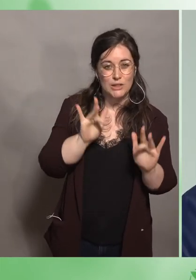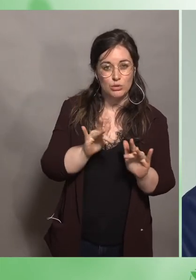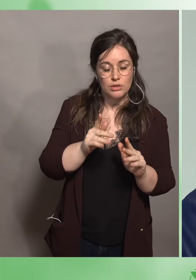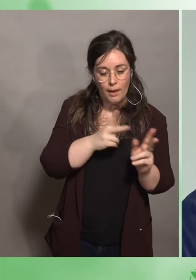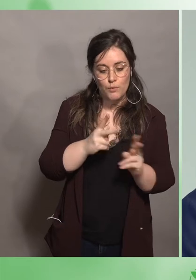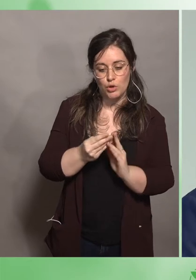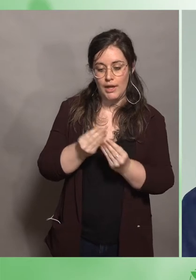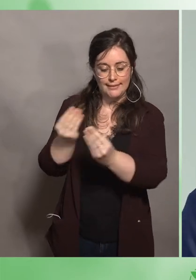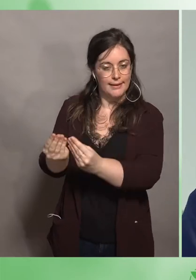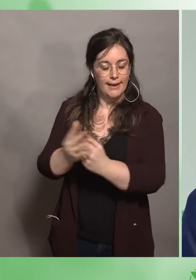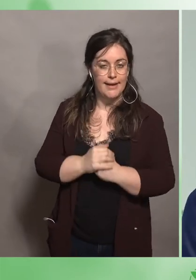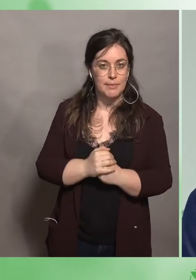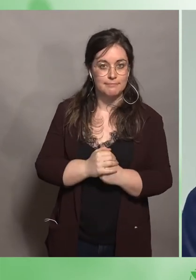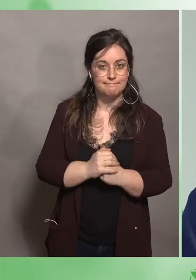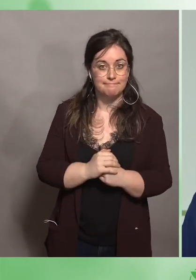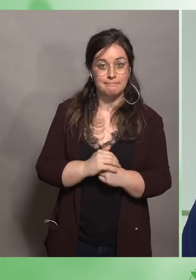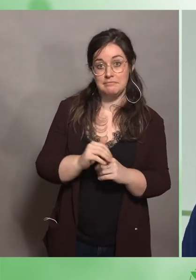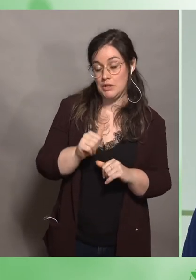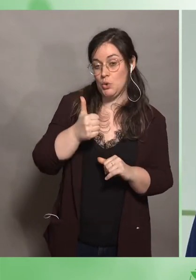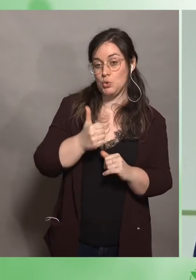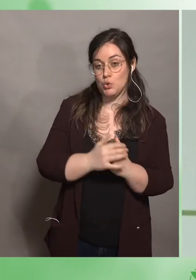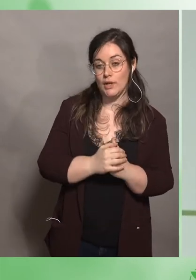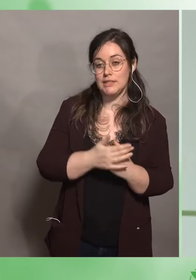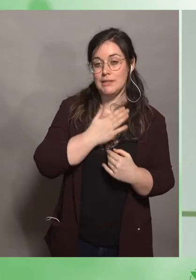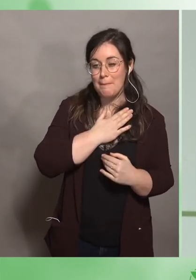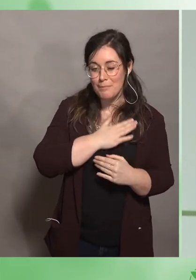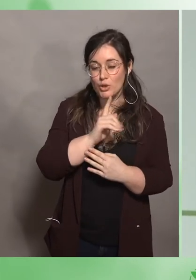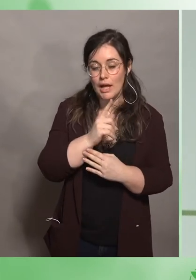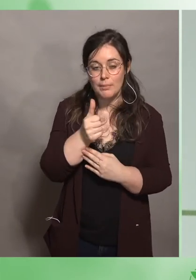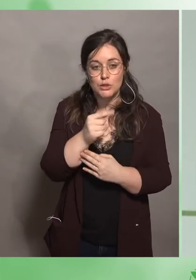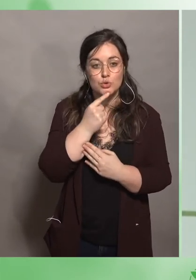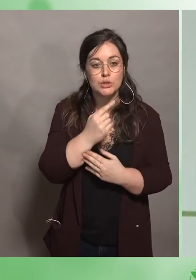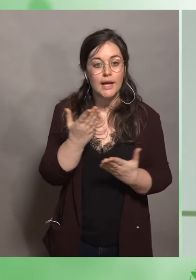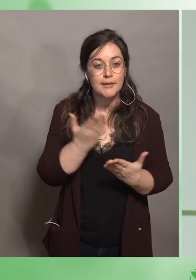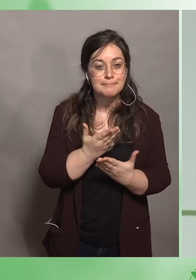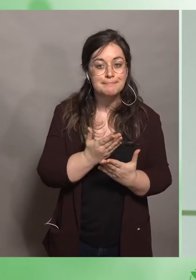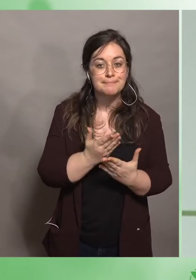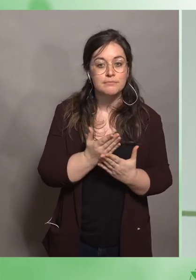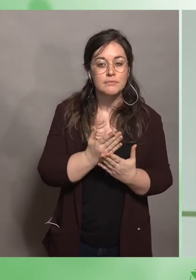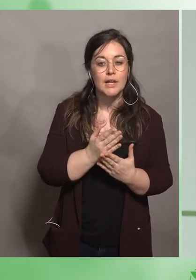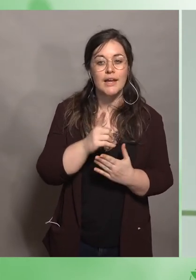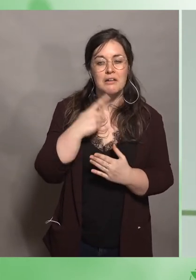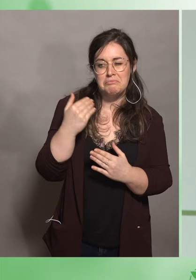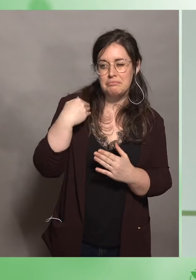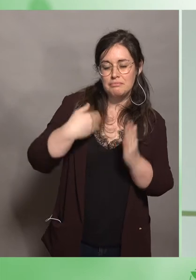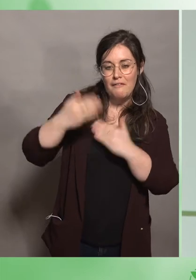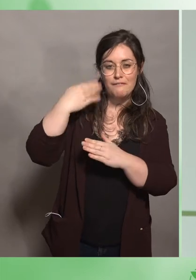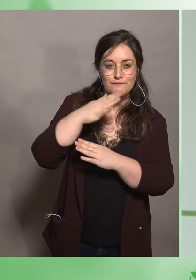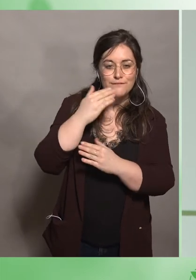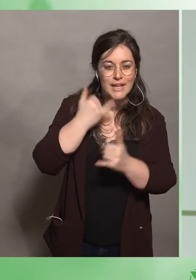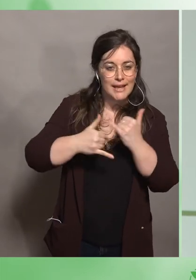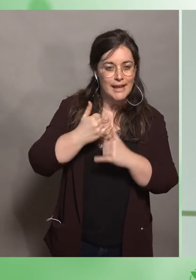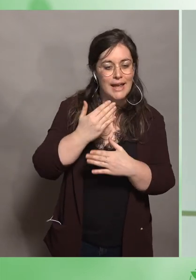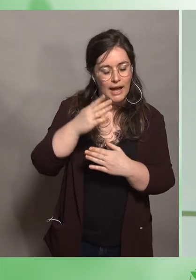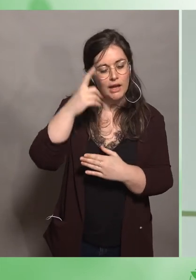zu bieten. Zuallererst möchte ich aber dazu sagen, dass wir seit vielen Jahren der Meinung